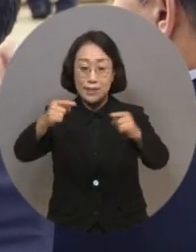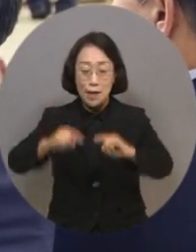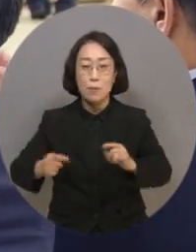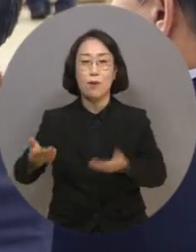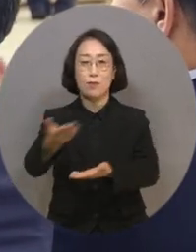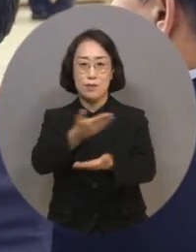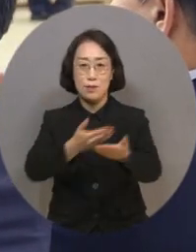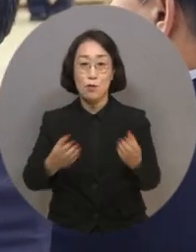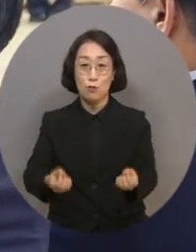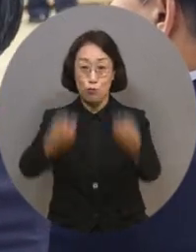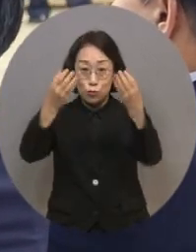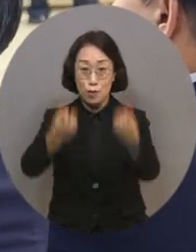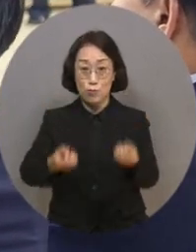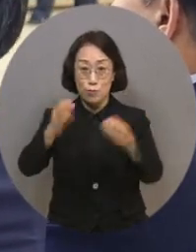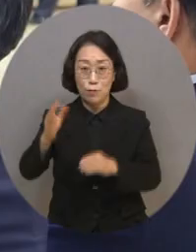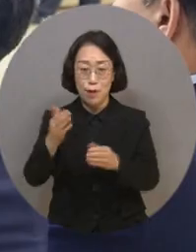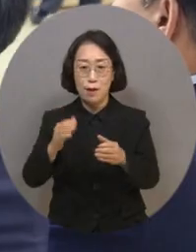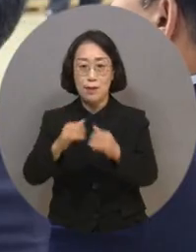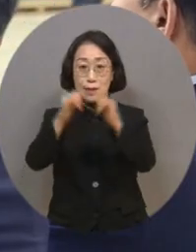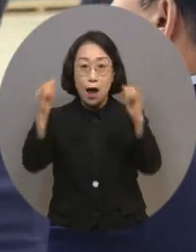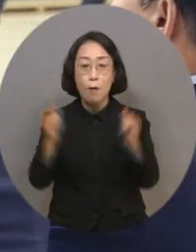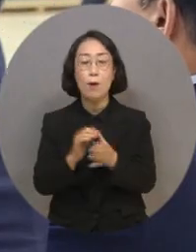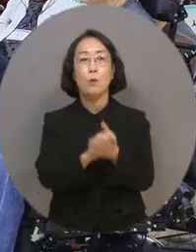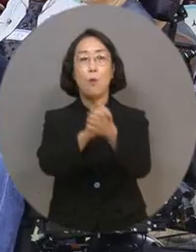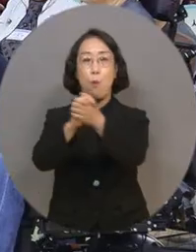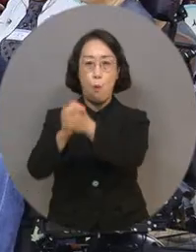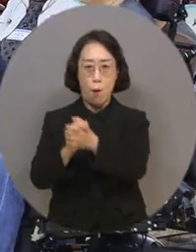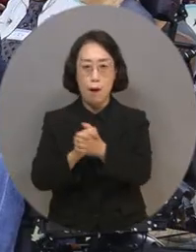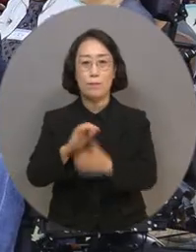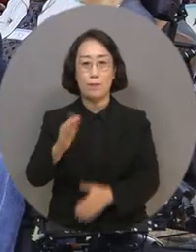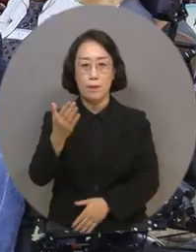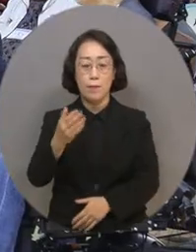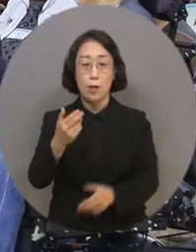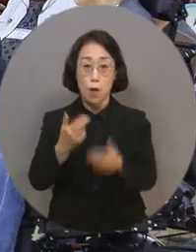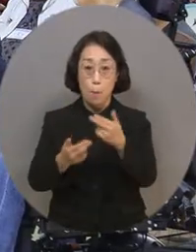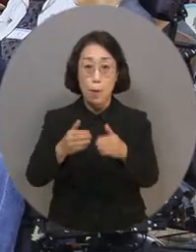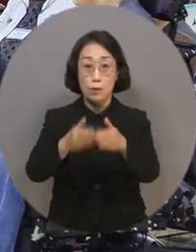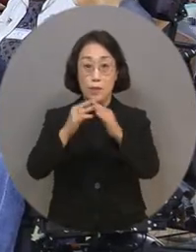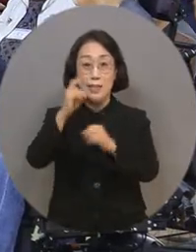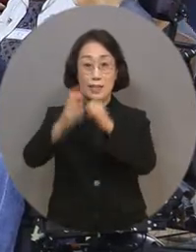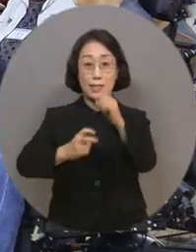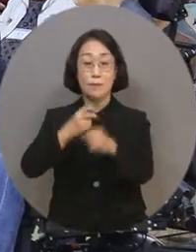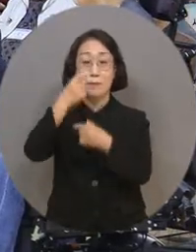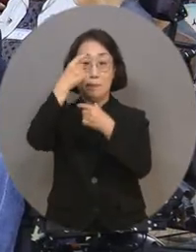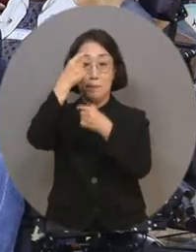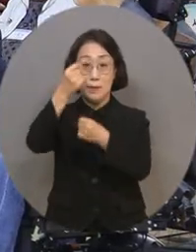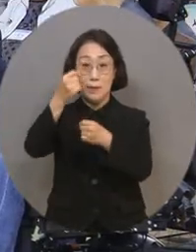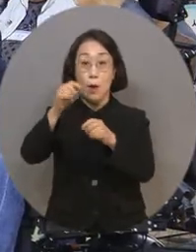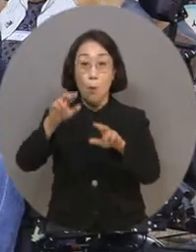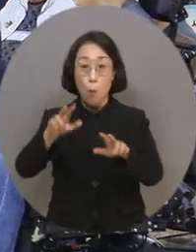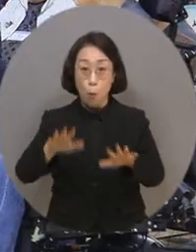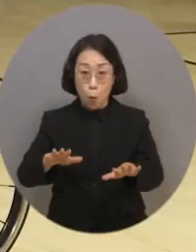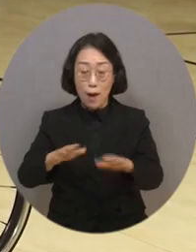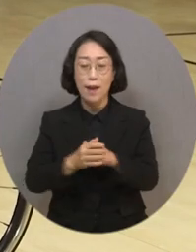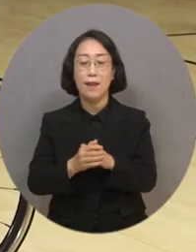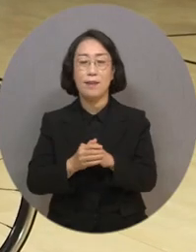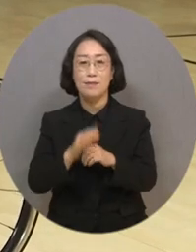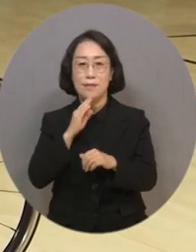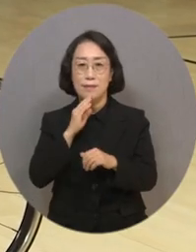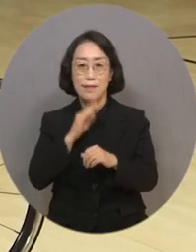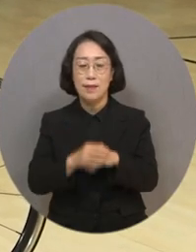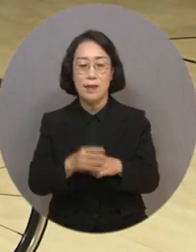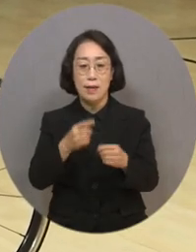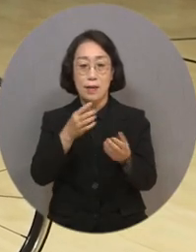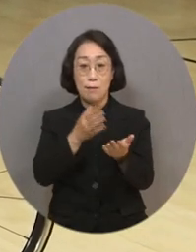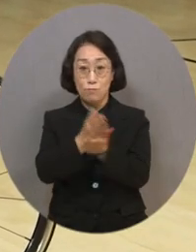축제로 발전시켜 사회통합에 이바지하고 있습니다. 특히 협회 설립 20주년을 맞이해 열린 이번 대회에서는 총